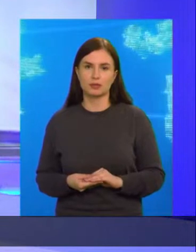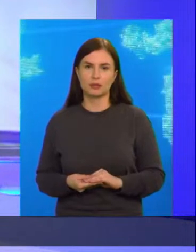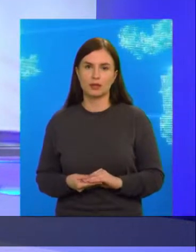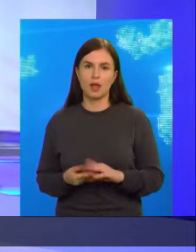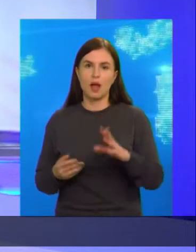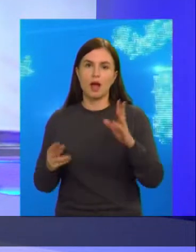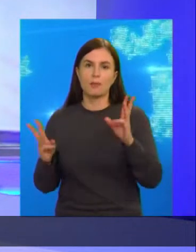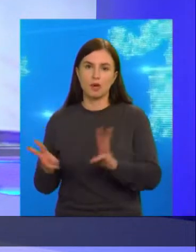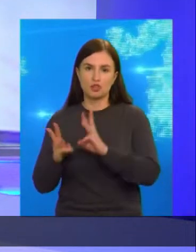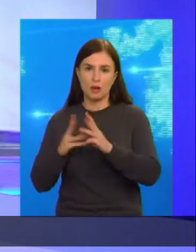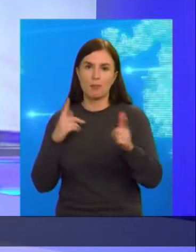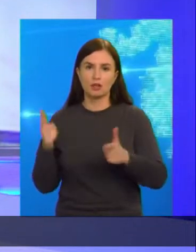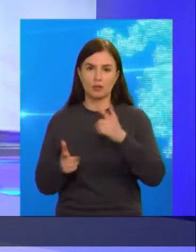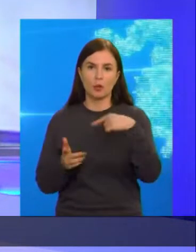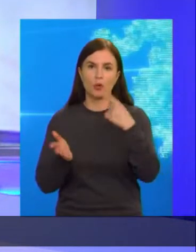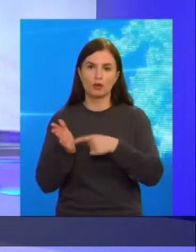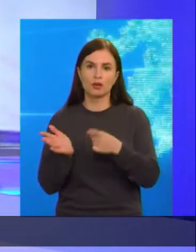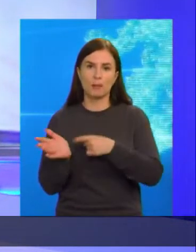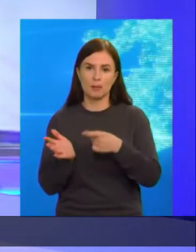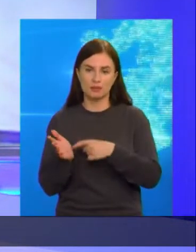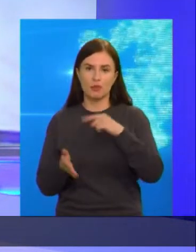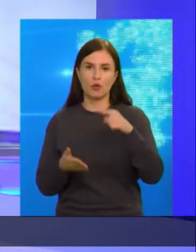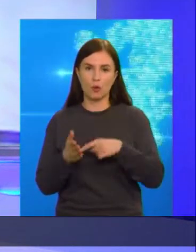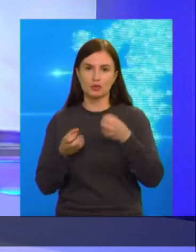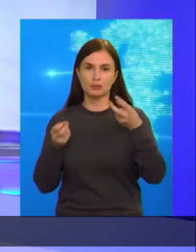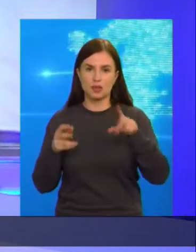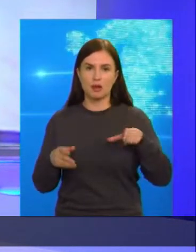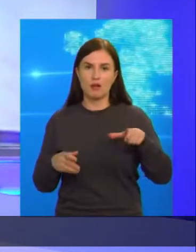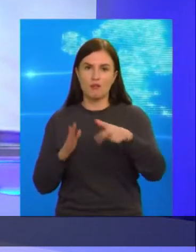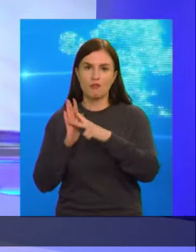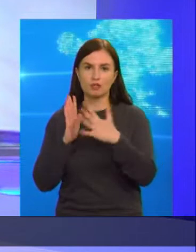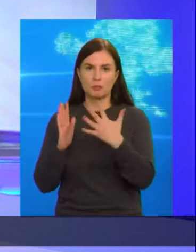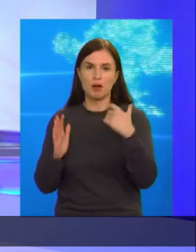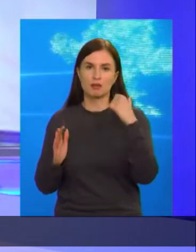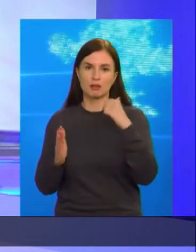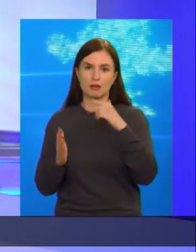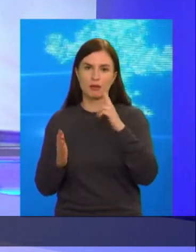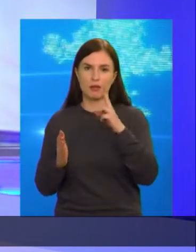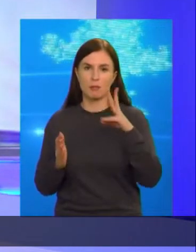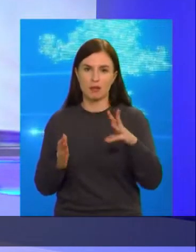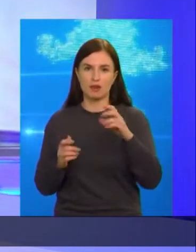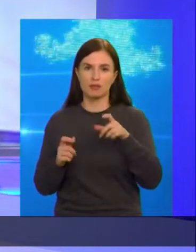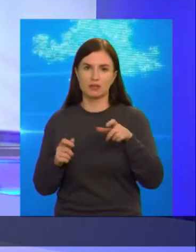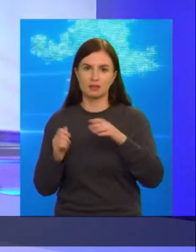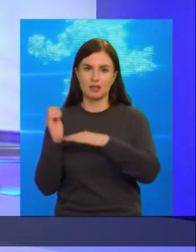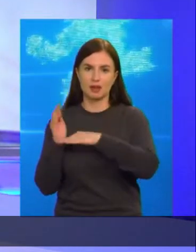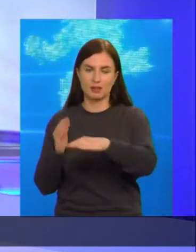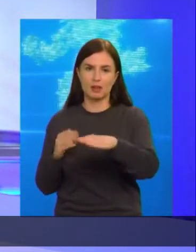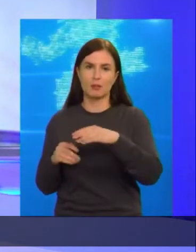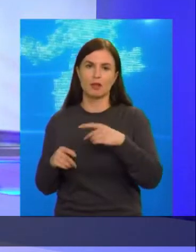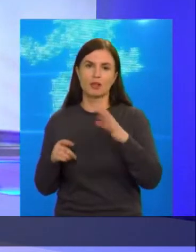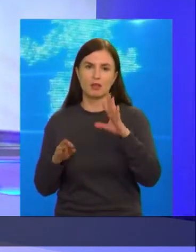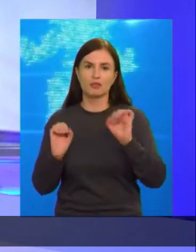Пожарам подготовились и в Копейске. В городе проложили 85 километров заградительной полосы, чтобы защитить леса и жилые дома от